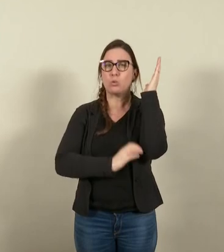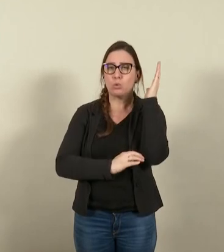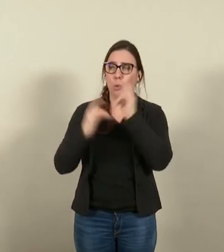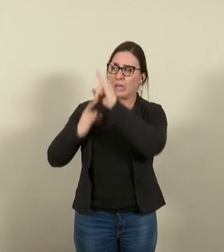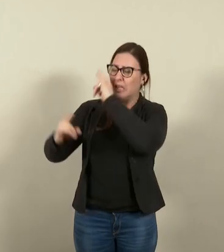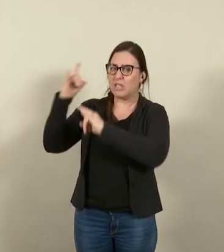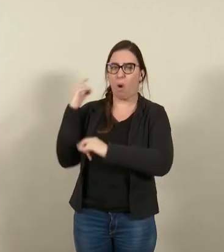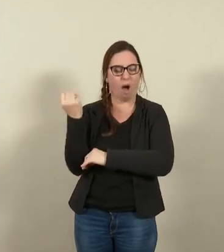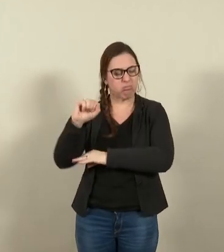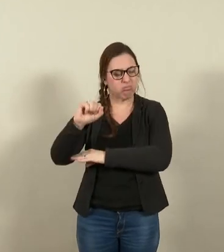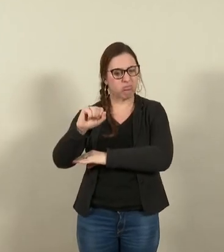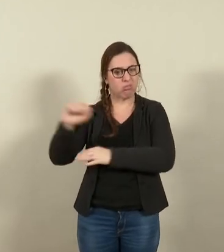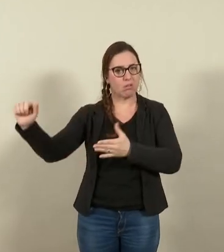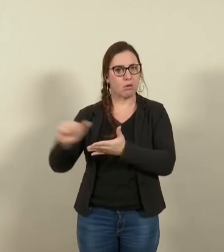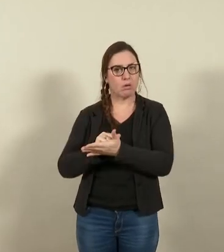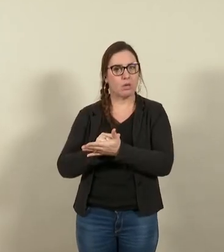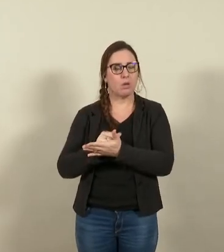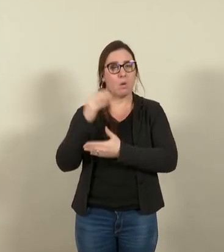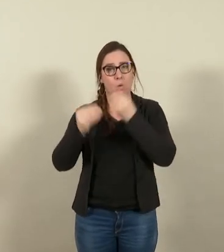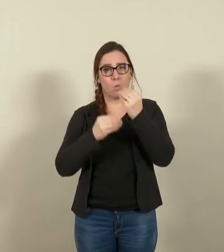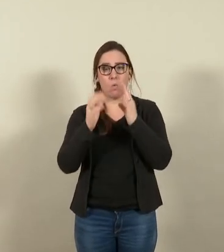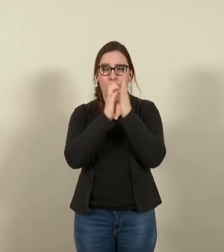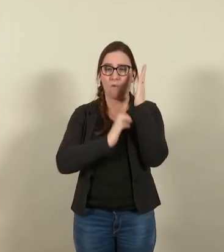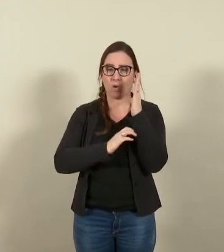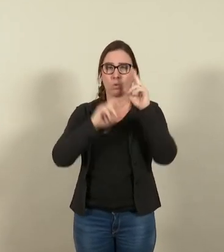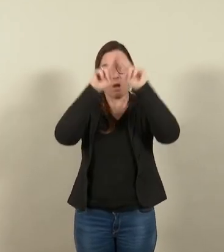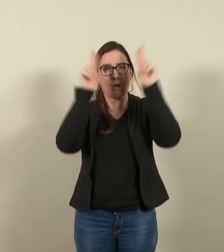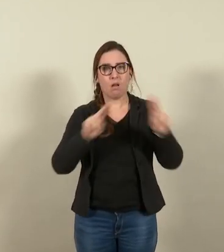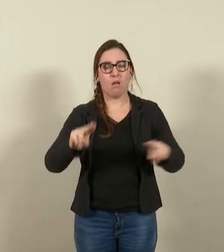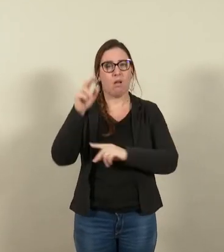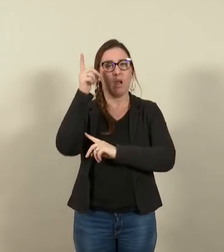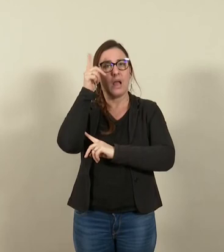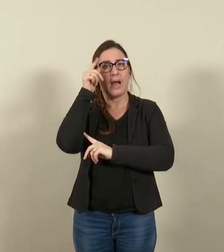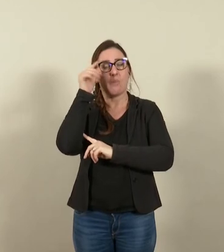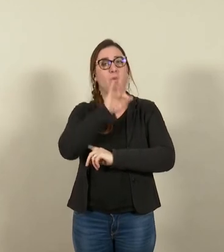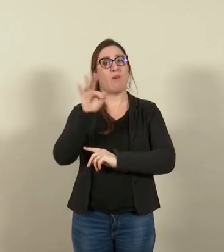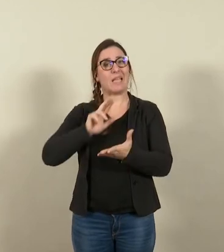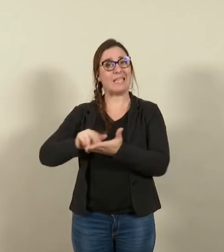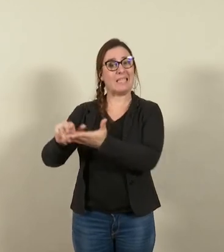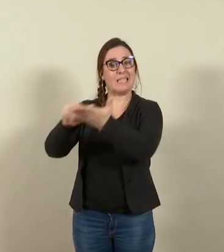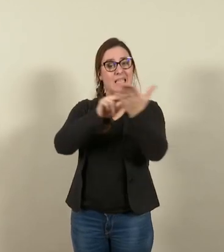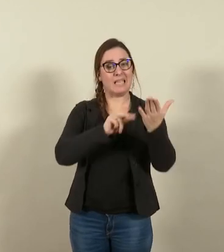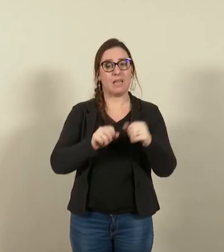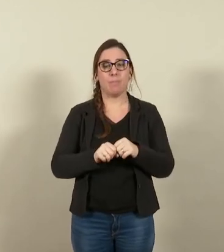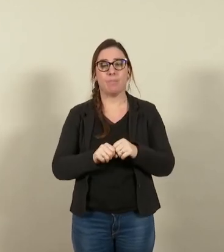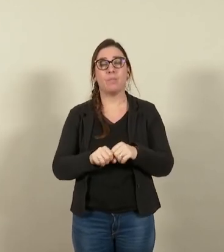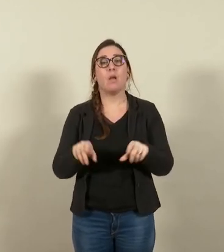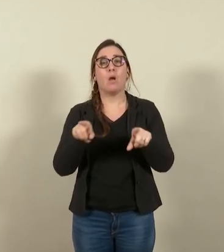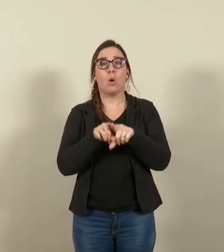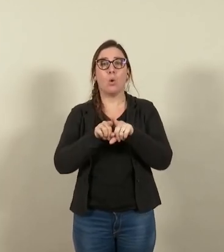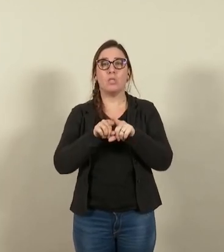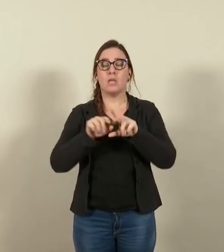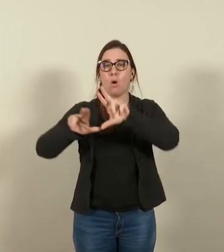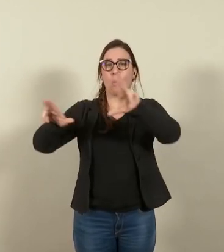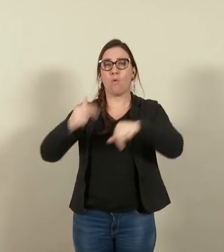histoire mais aussi des conventions internationales de la République française que la rque française à signé ainsi que la que de la Convention